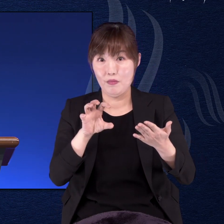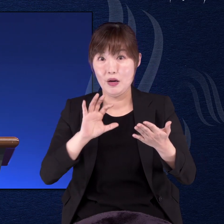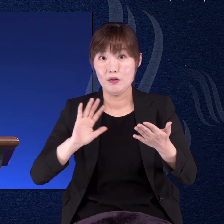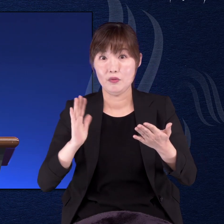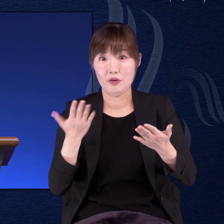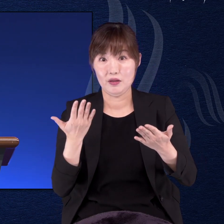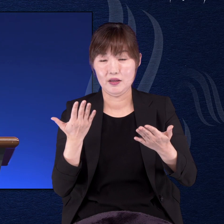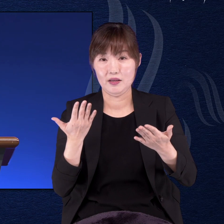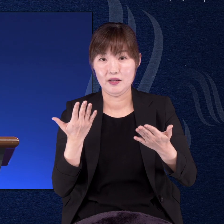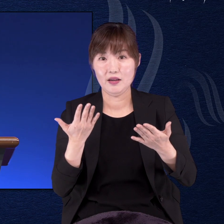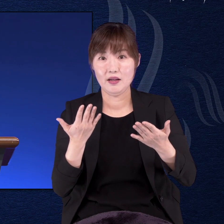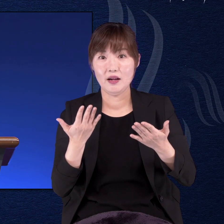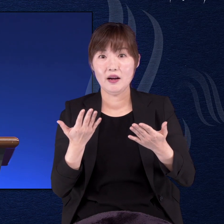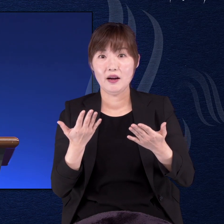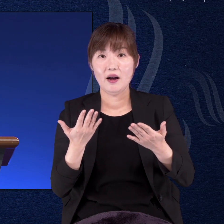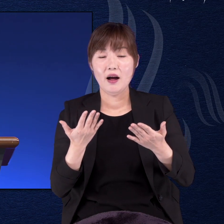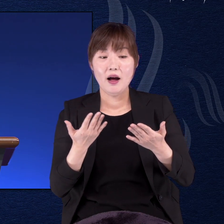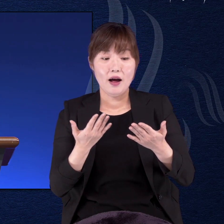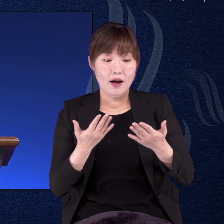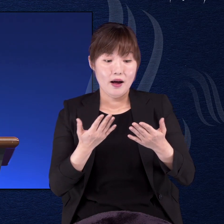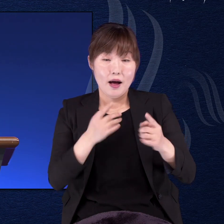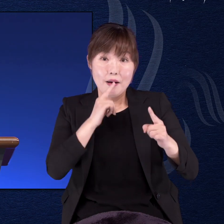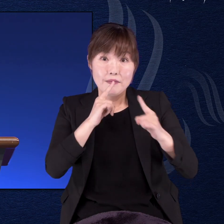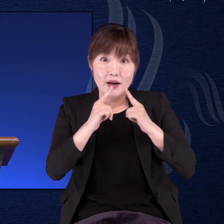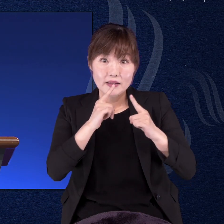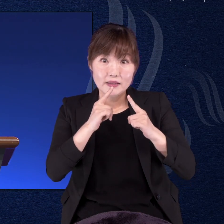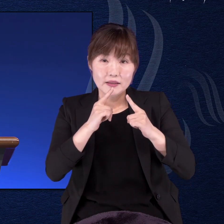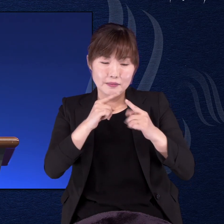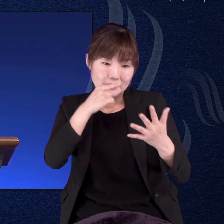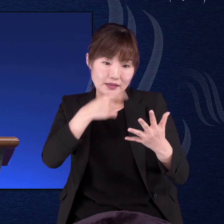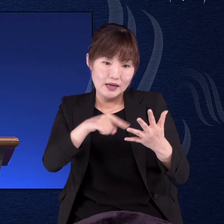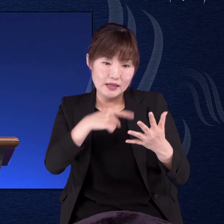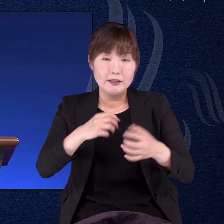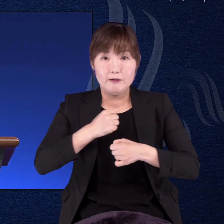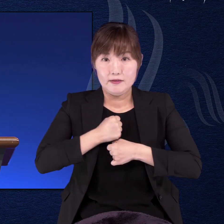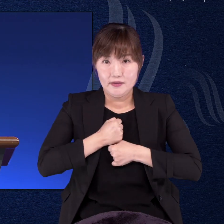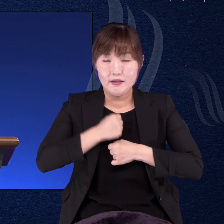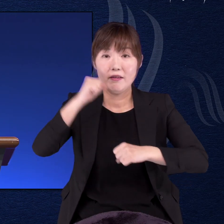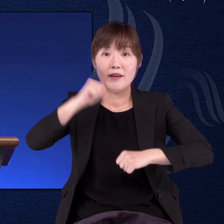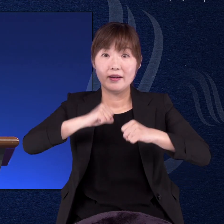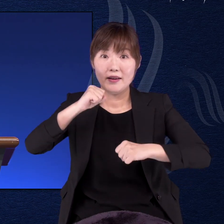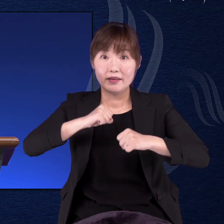말씀을 가르쳐 지켜 행하게 하고요. 그리고